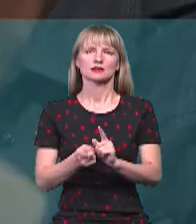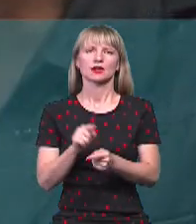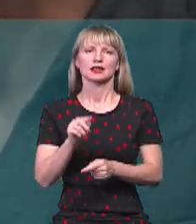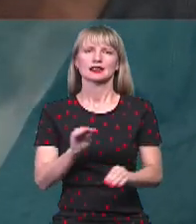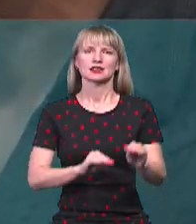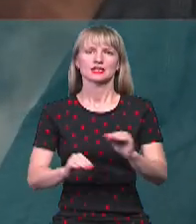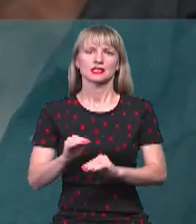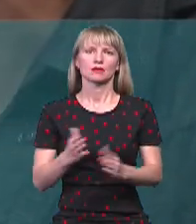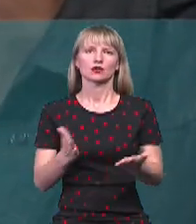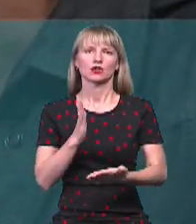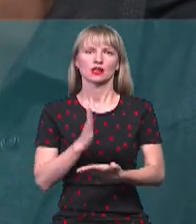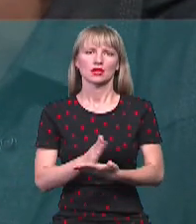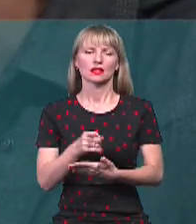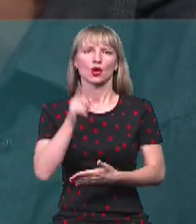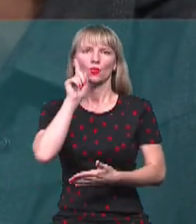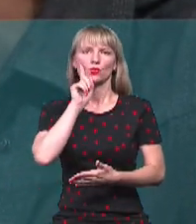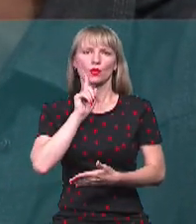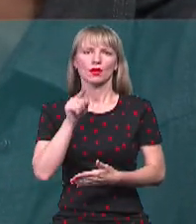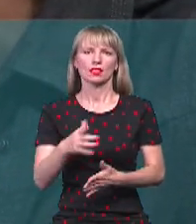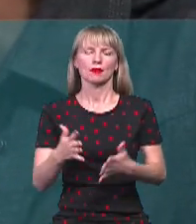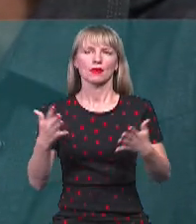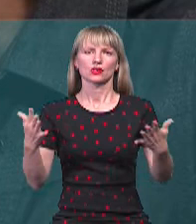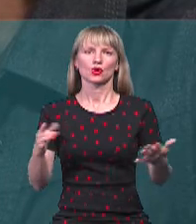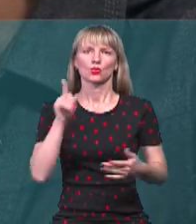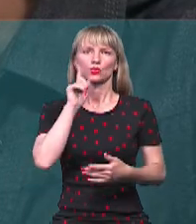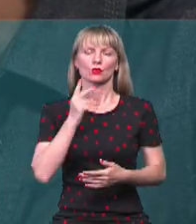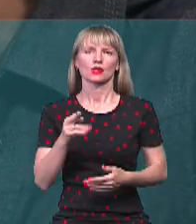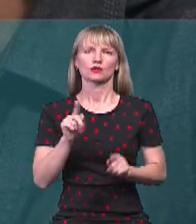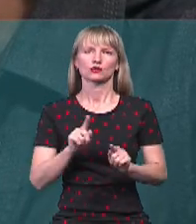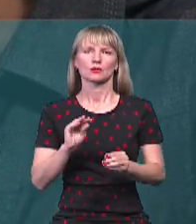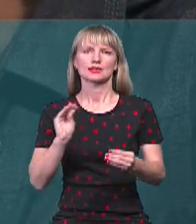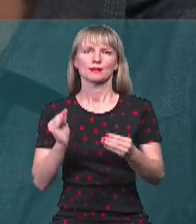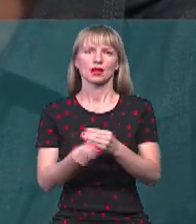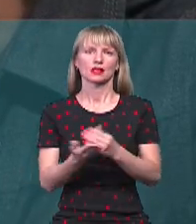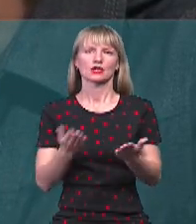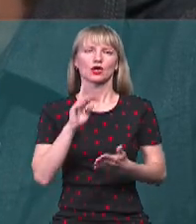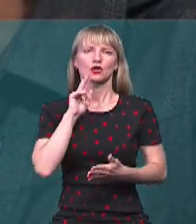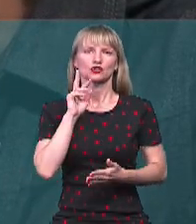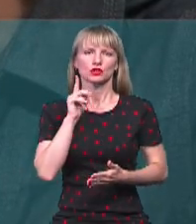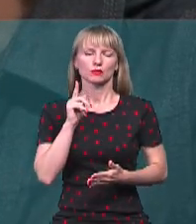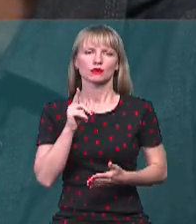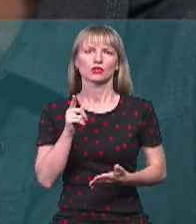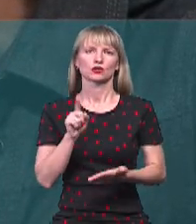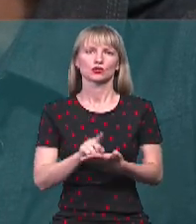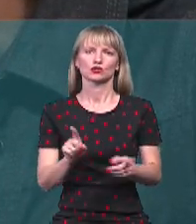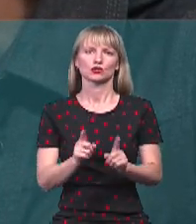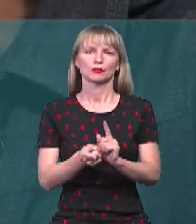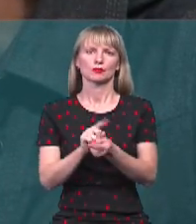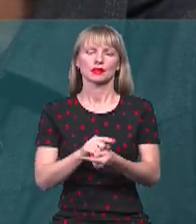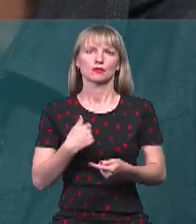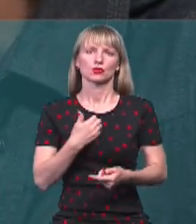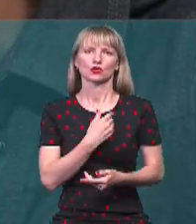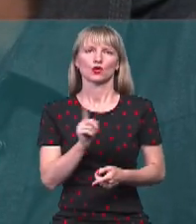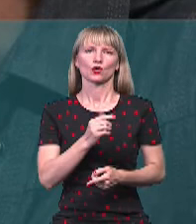система, которая есть, она удобная, она большая, она удобна для того, чтобы спрятать какие-то ошибки. Но мы же должны что-то менять, мы же к